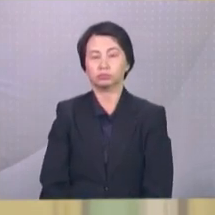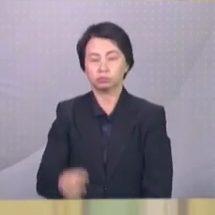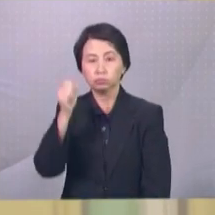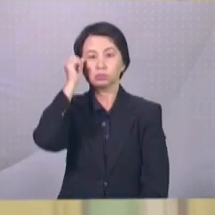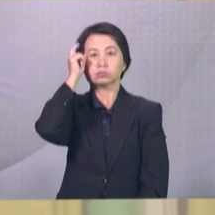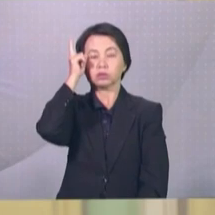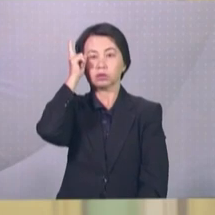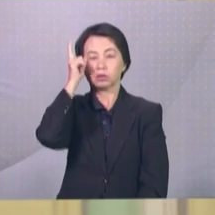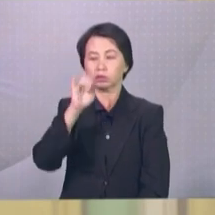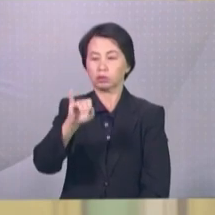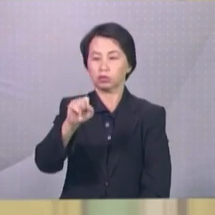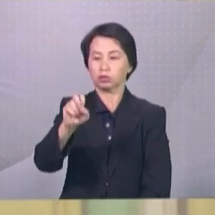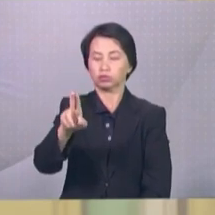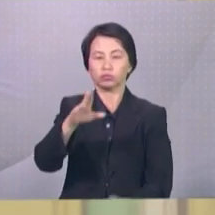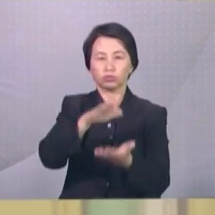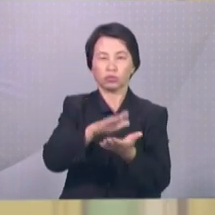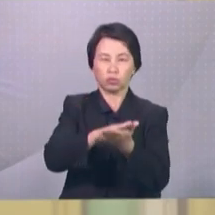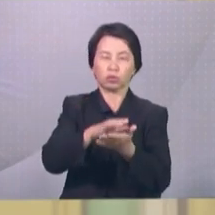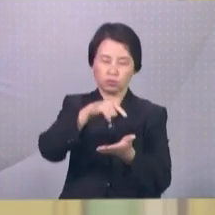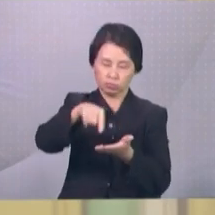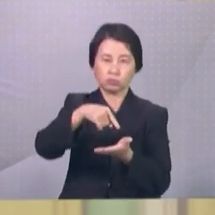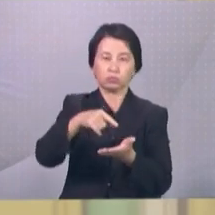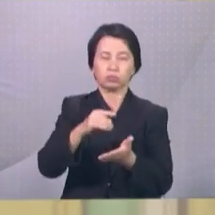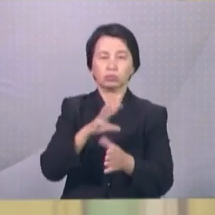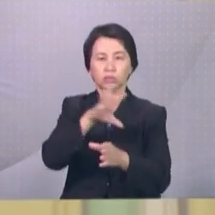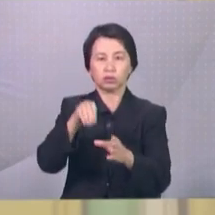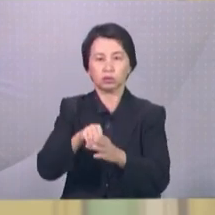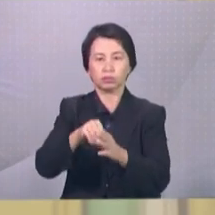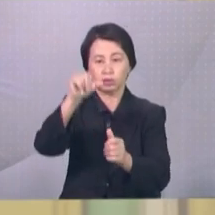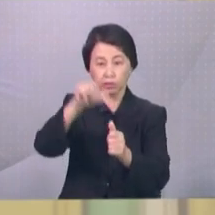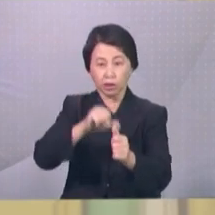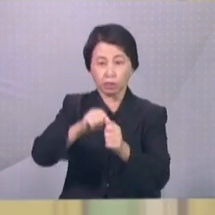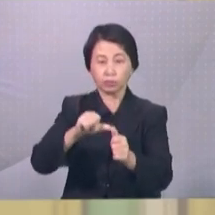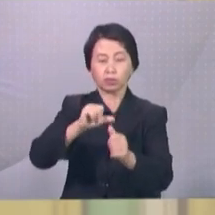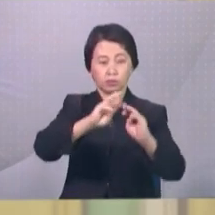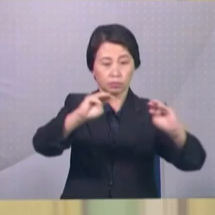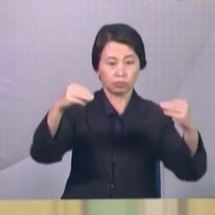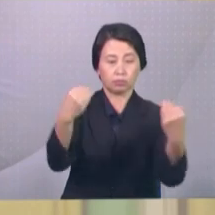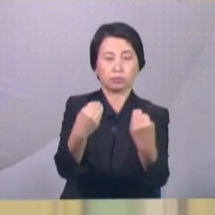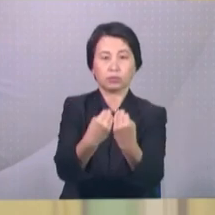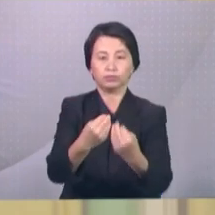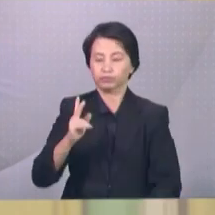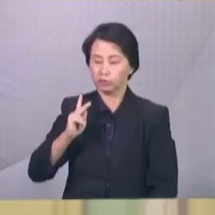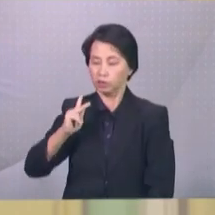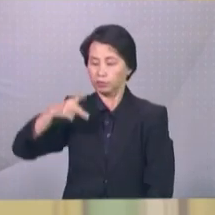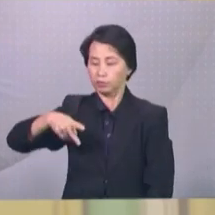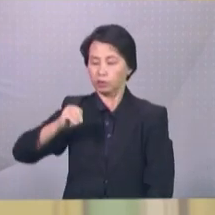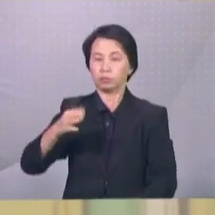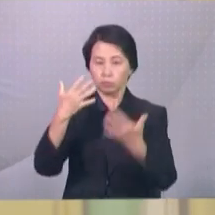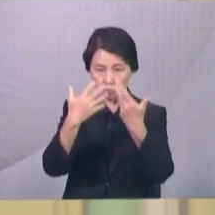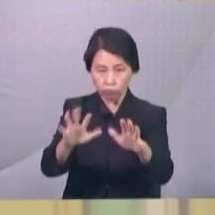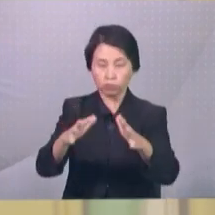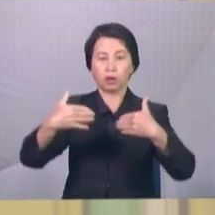Menyedari bahawa isu persekolahan ini melibatkan hampir setiap lapisan masyarakat, KPM telah